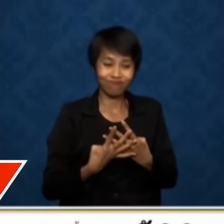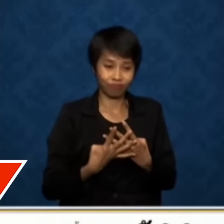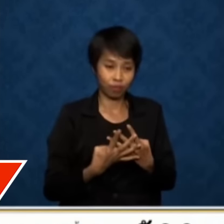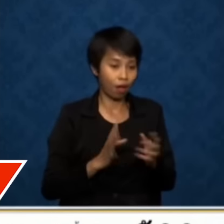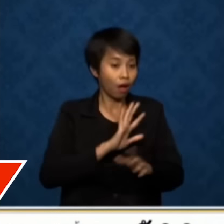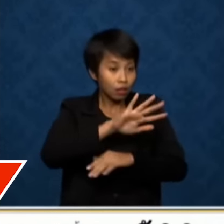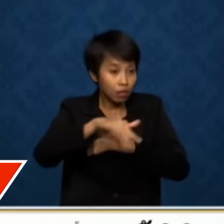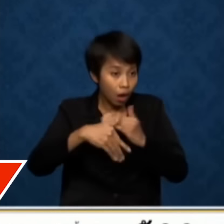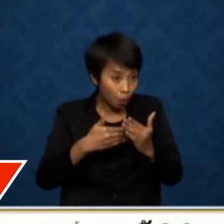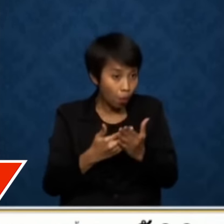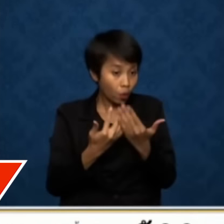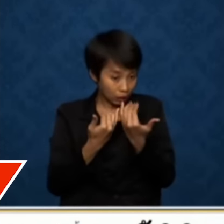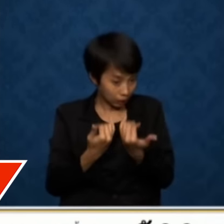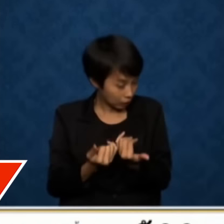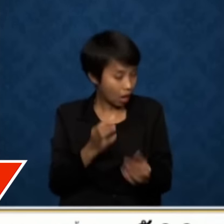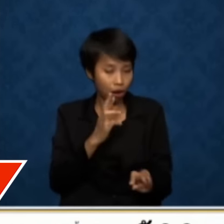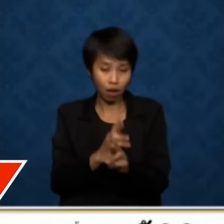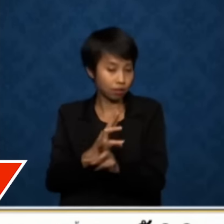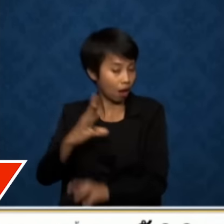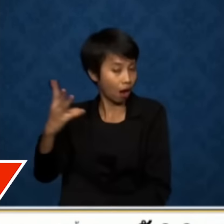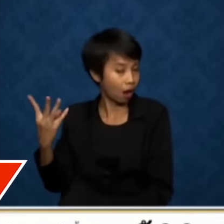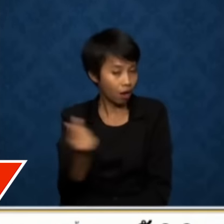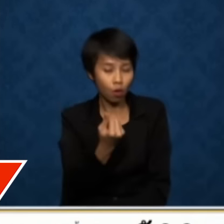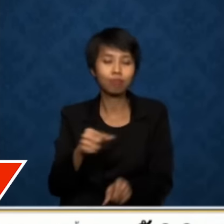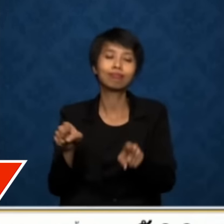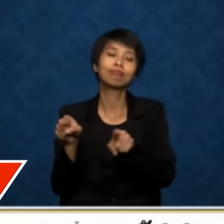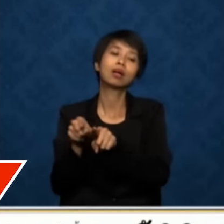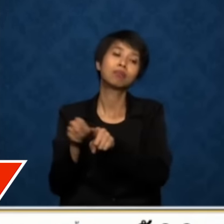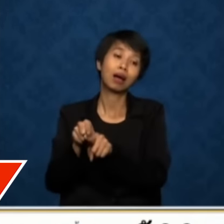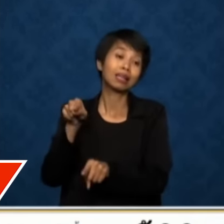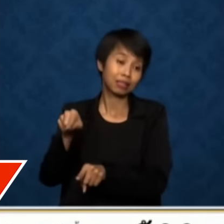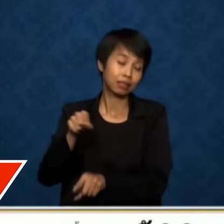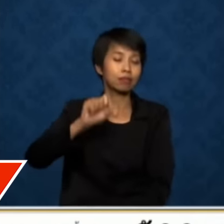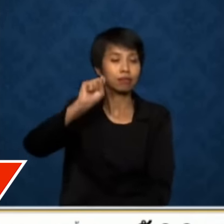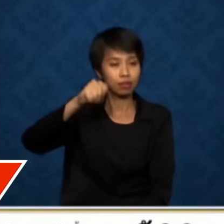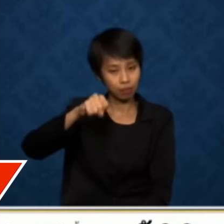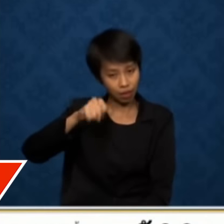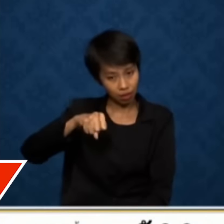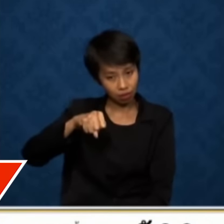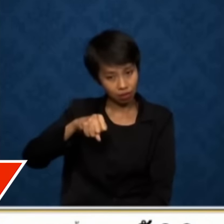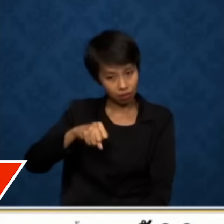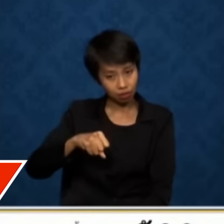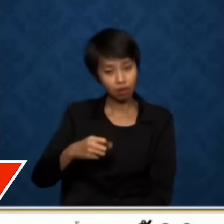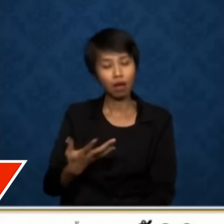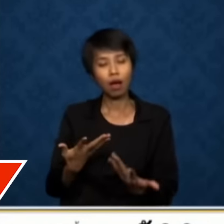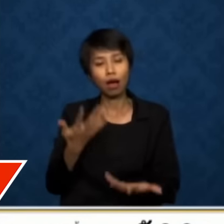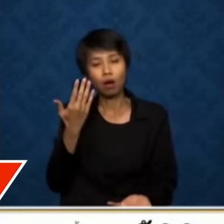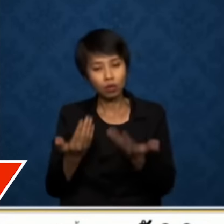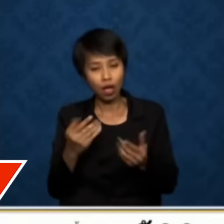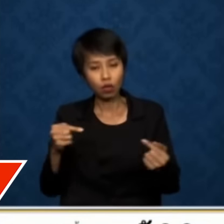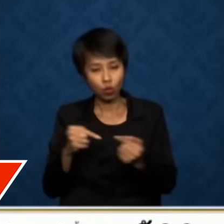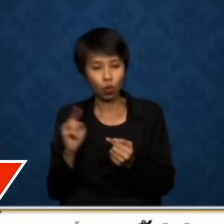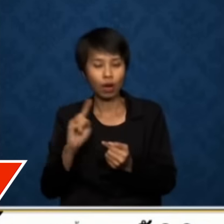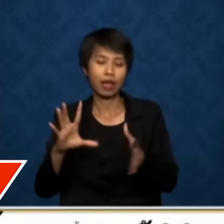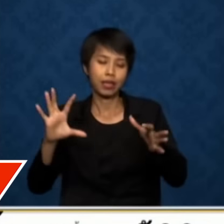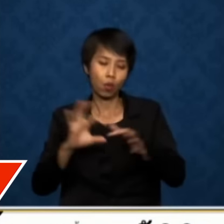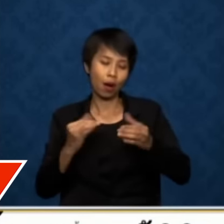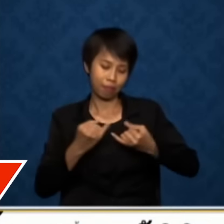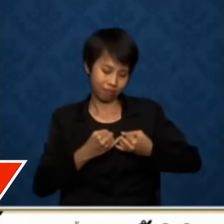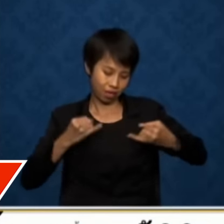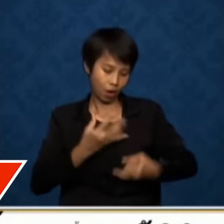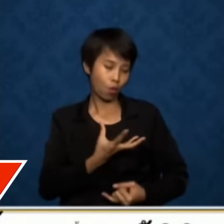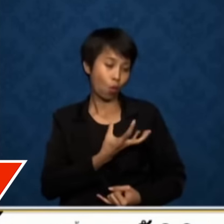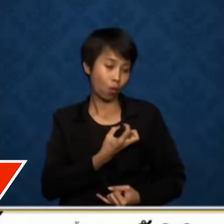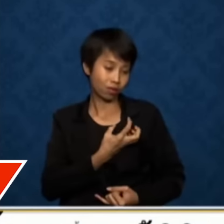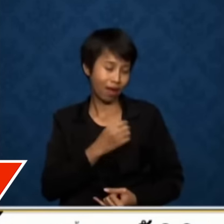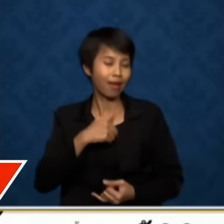ะได้รับการรักษาที่รวดเร็วแบบนี้เมื่อเกิดเหตุการณ์ฉุกเฉินทางหลอดเลือดหัวใจหรือแม้แต่หลอดเลือดสมองเองก็ตามถ้าท